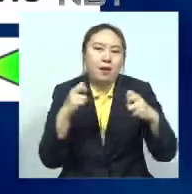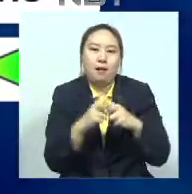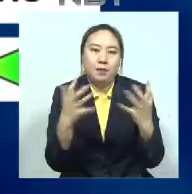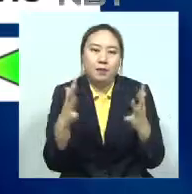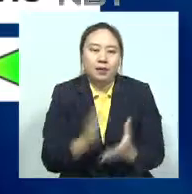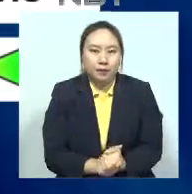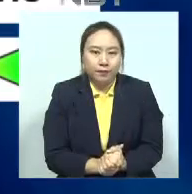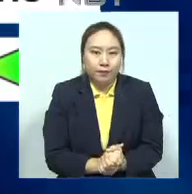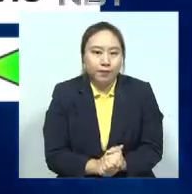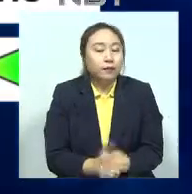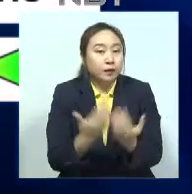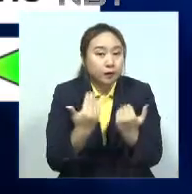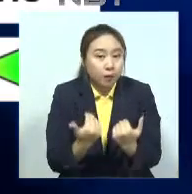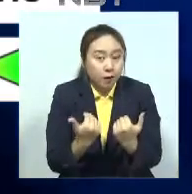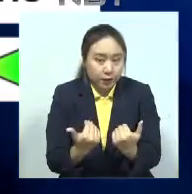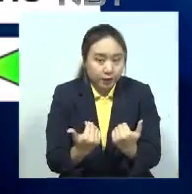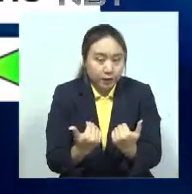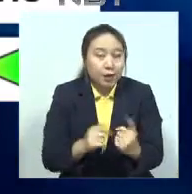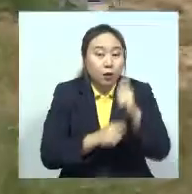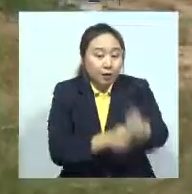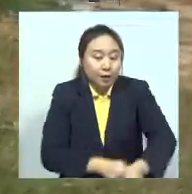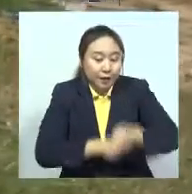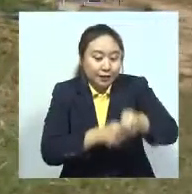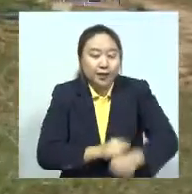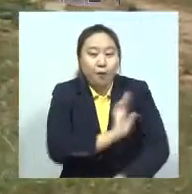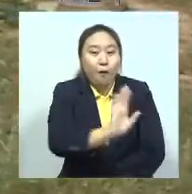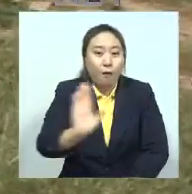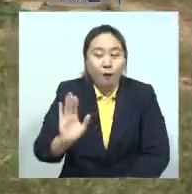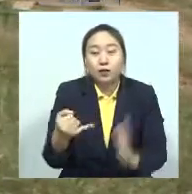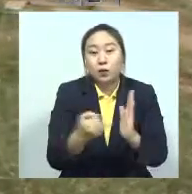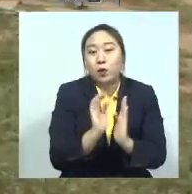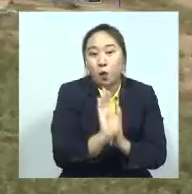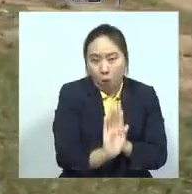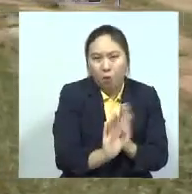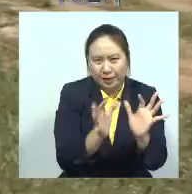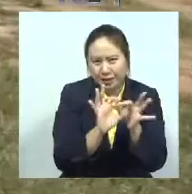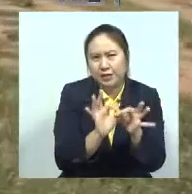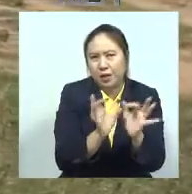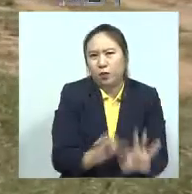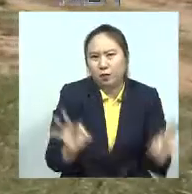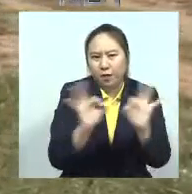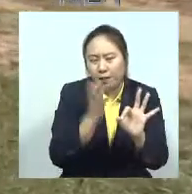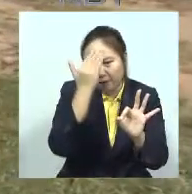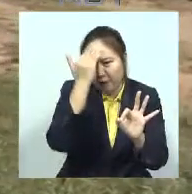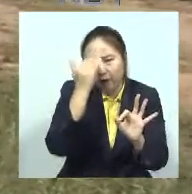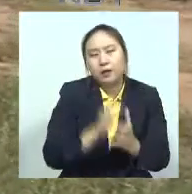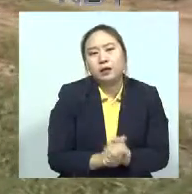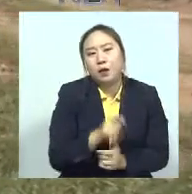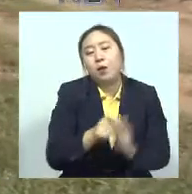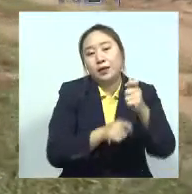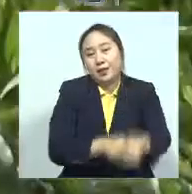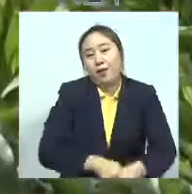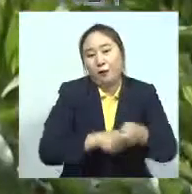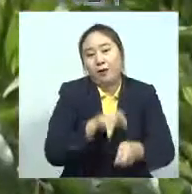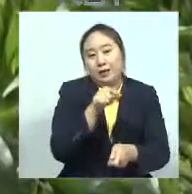ญหานอกจากนี้ปัจจัยการทำการเกษตรของพี่น้องเกษตรกรในจังหวัดเนี่ยก็มีผลด้วยนะคะเพราะว่าส่วนใหญ่แล้วเกษตร